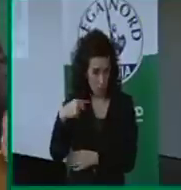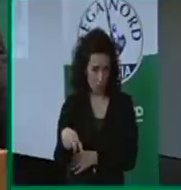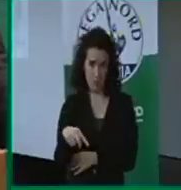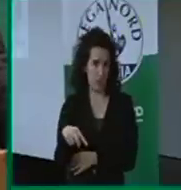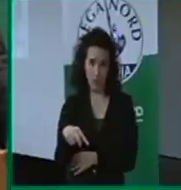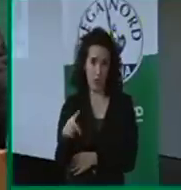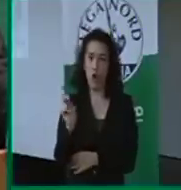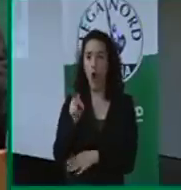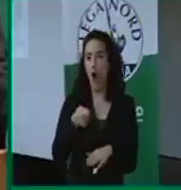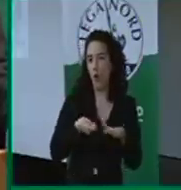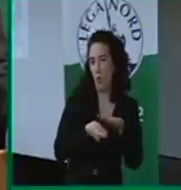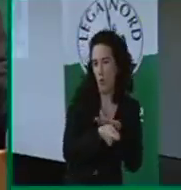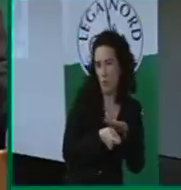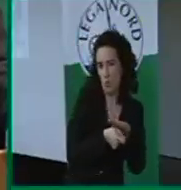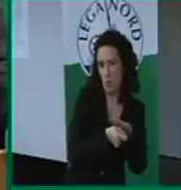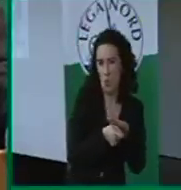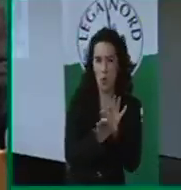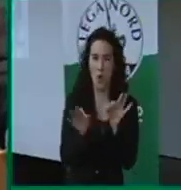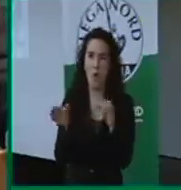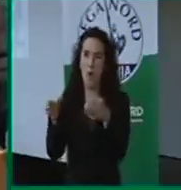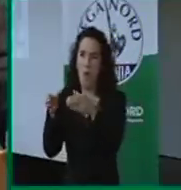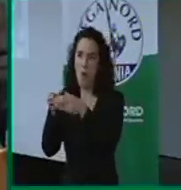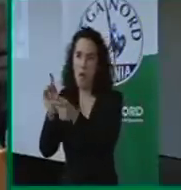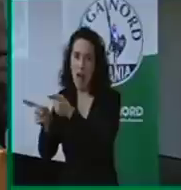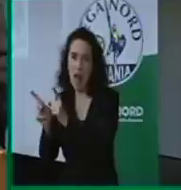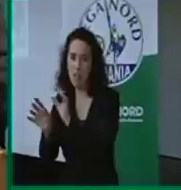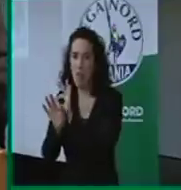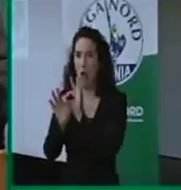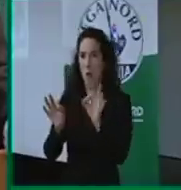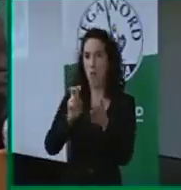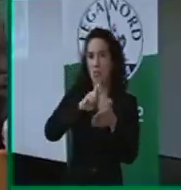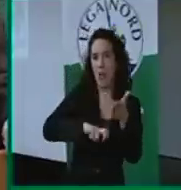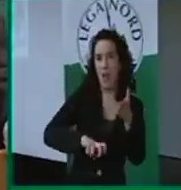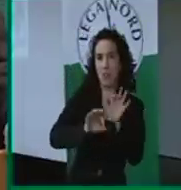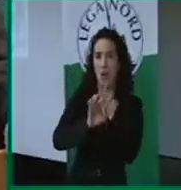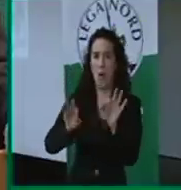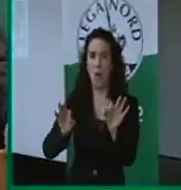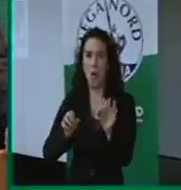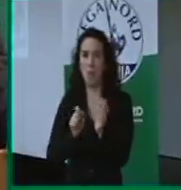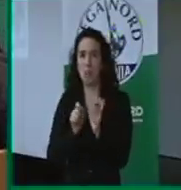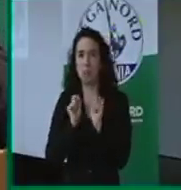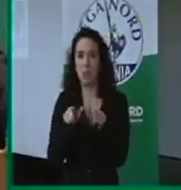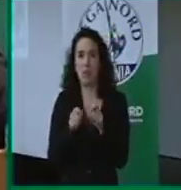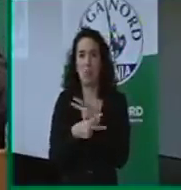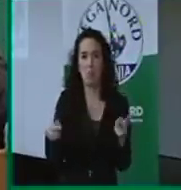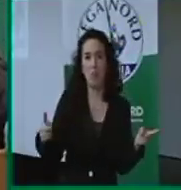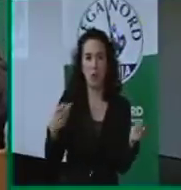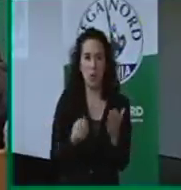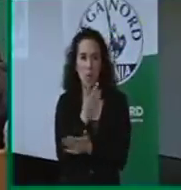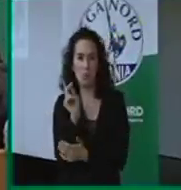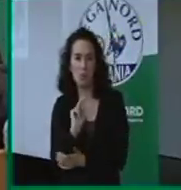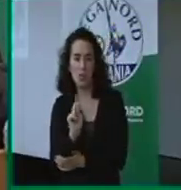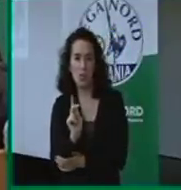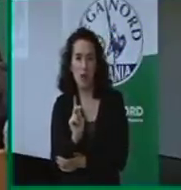sarà la corruzione sarà la casta saranno le tasse saranno i politici sarà la spesa pubblica improduttiva saranno